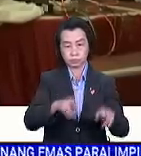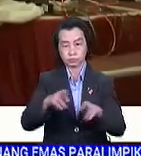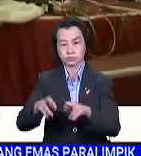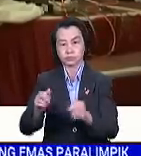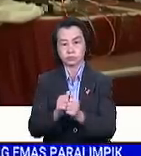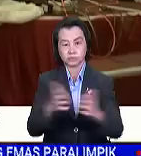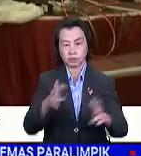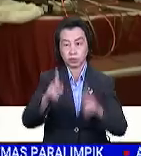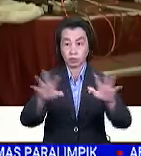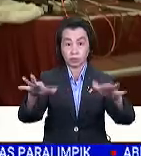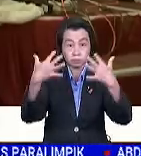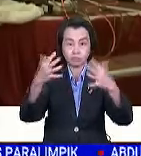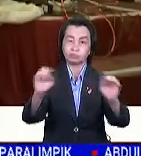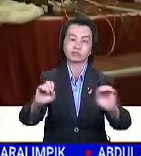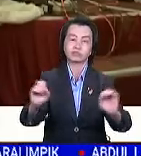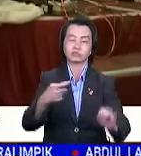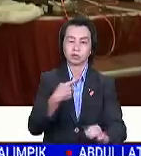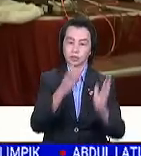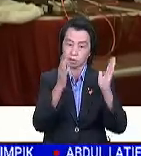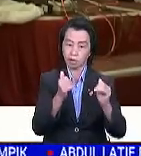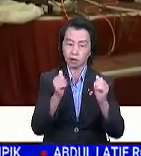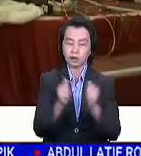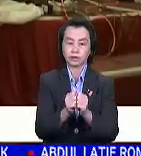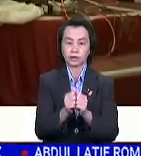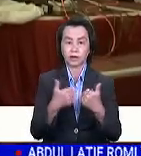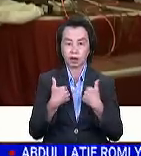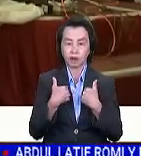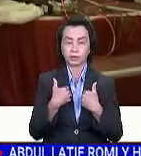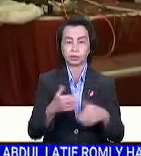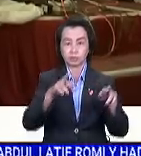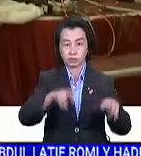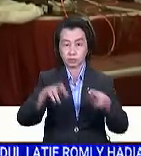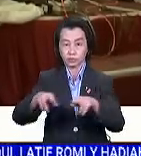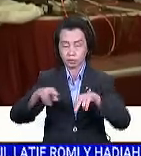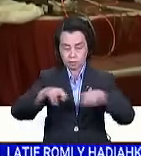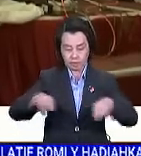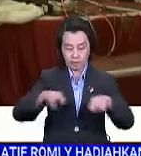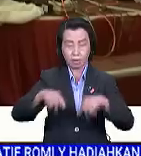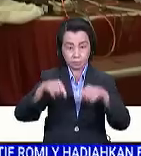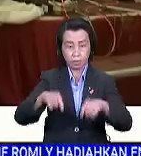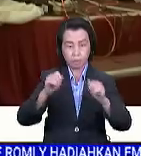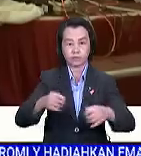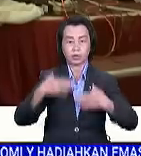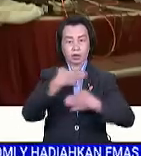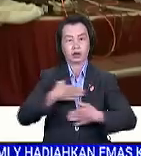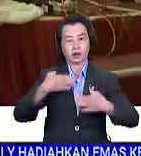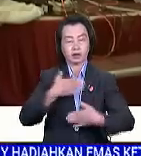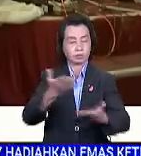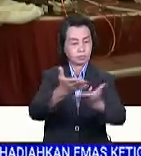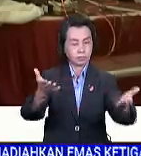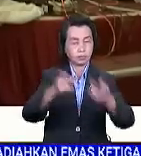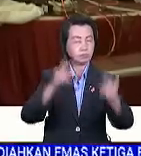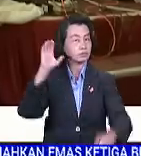tanpa penonton dan kita harap dengan terbitnya program ini dapat menghiburkan